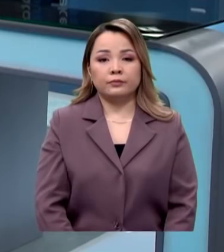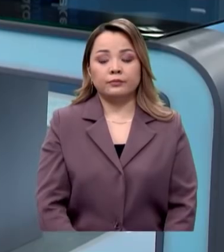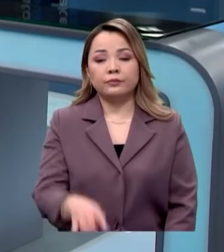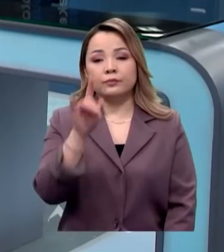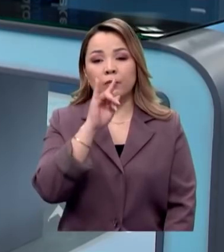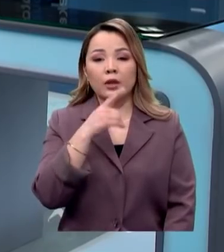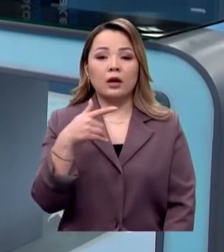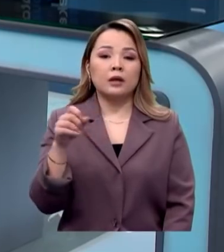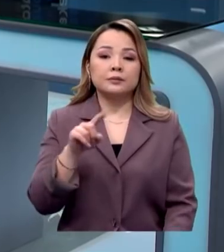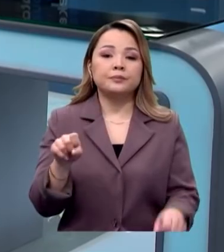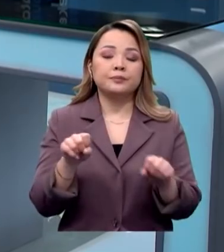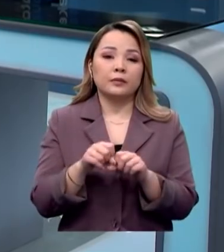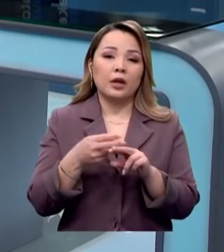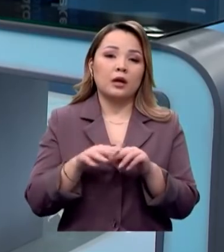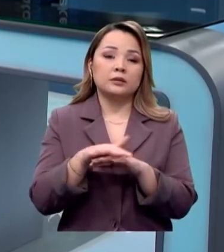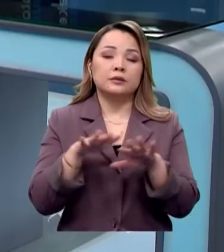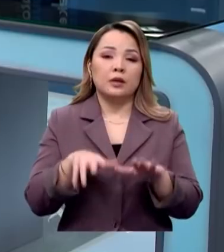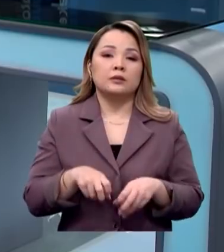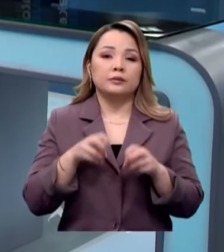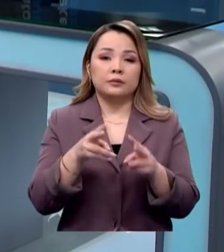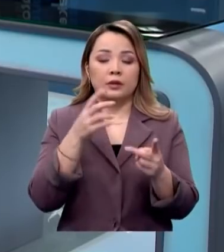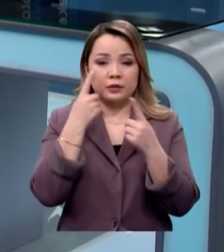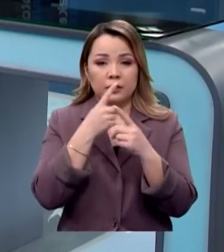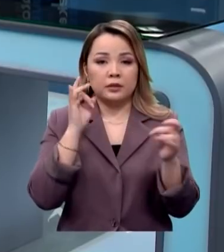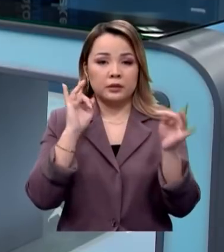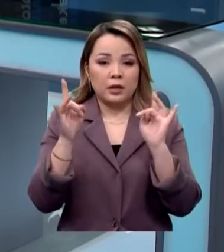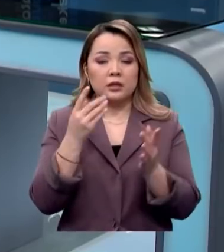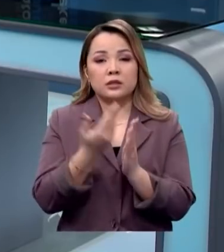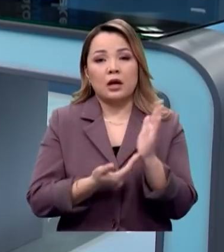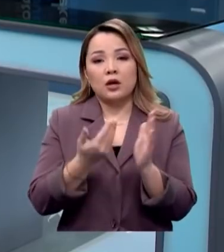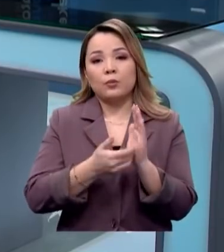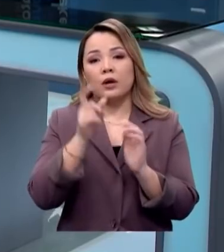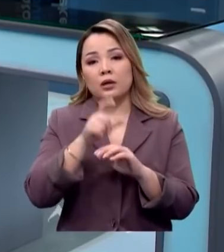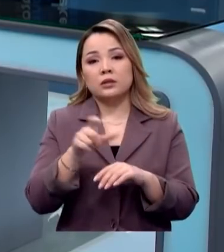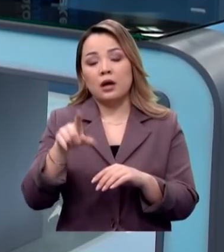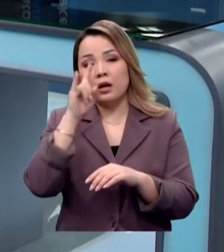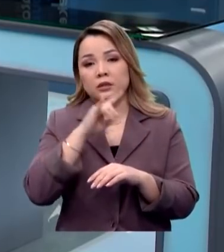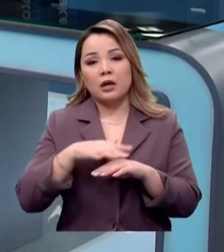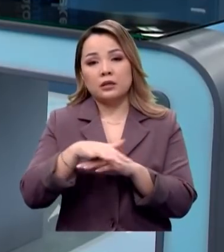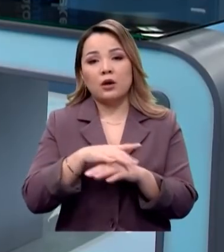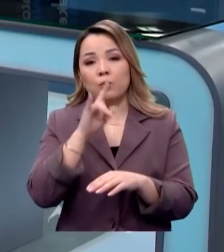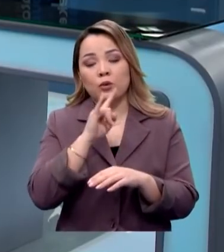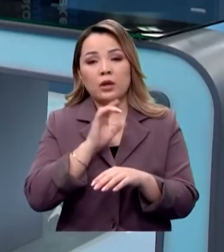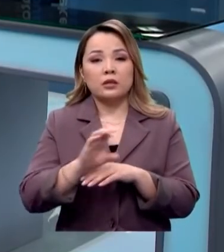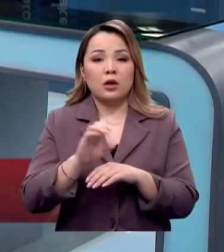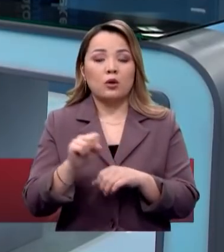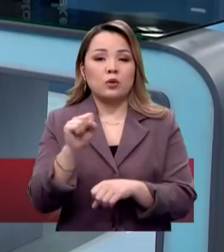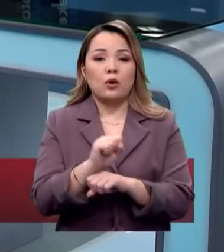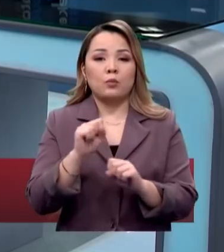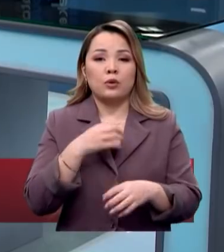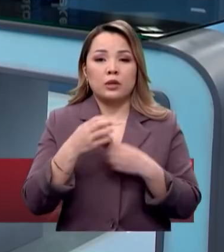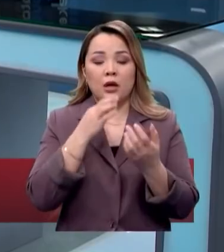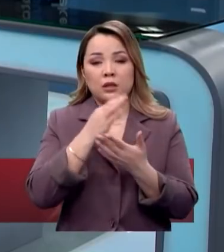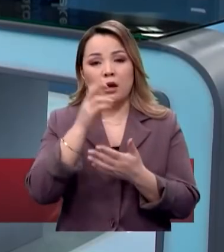Мұнай газ секторына да қауіп төнгелі тұр. Осылай деп дабыл қаққан сарапшылар Қазақстанның мұнай экспорты тоқтап қалуы мүмкін дейді. Еліміз